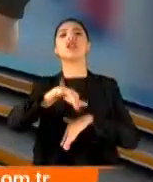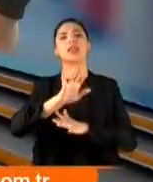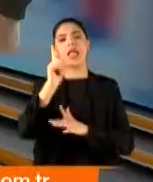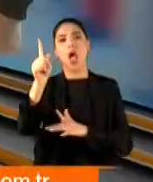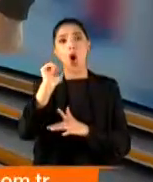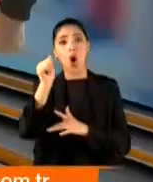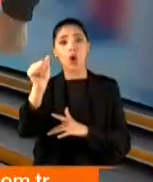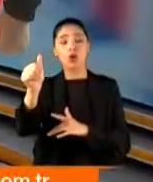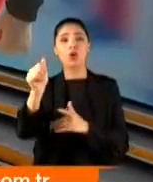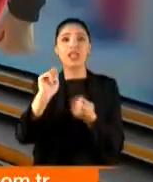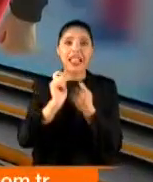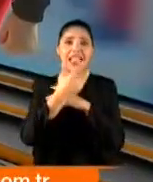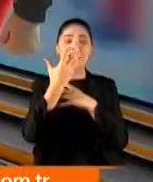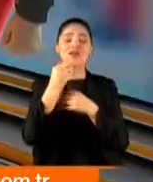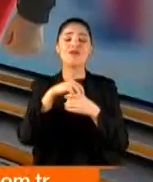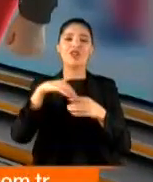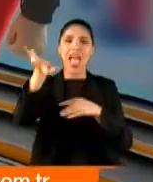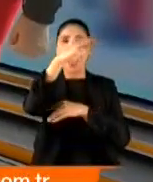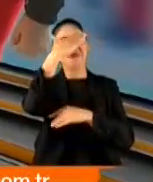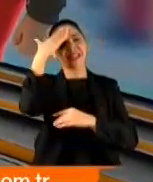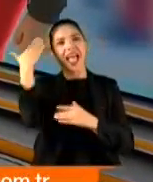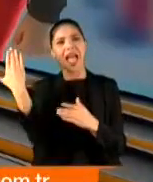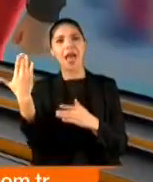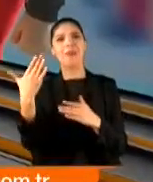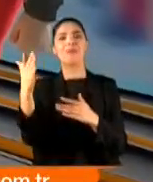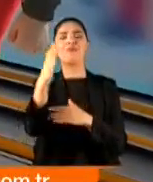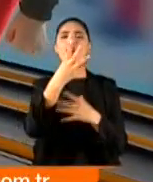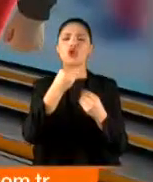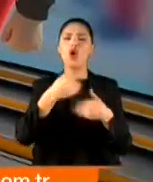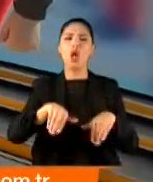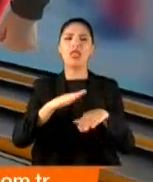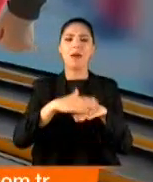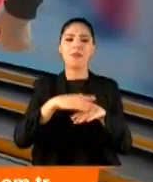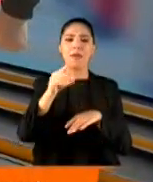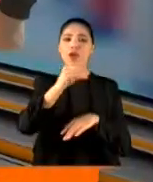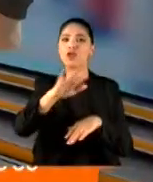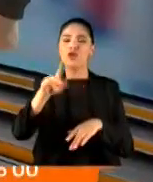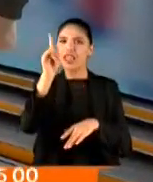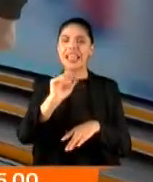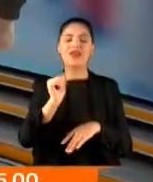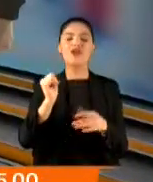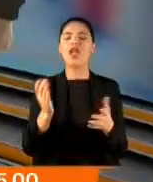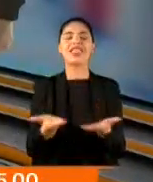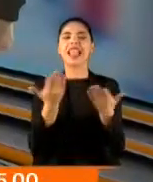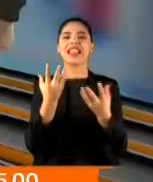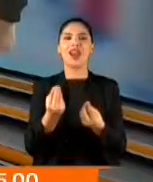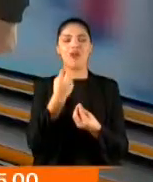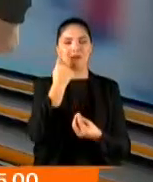o günlere dönebilmek için hem çaba sarf ediyoruz hem de türlü türlü önlemli alıyoruz. Bakalım miniklerin ilk günü nasıl geçmiş?